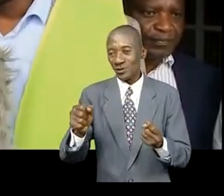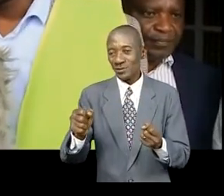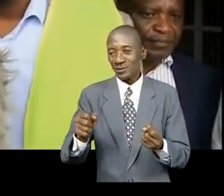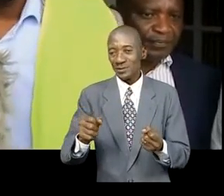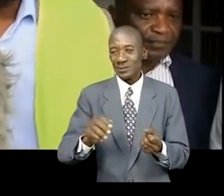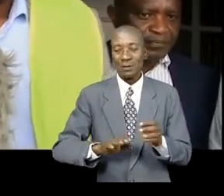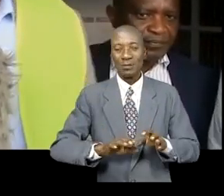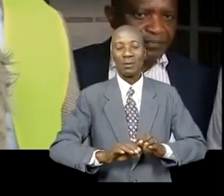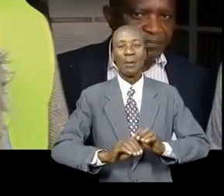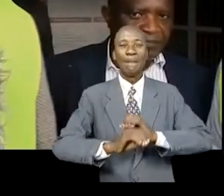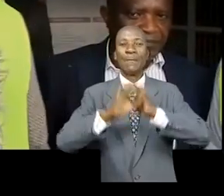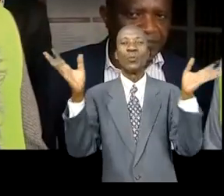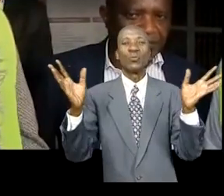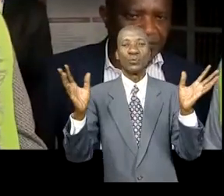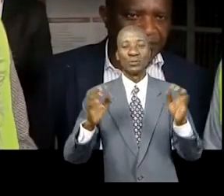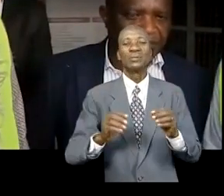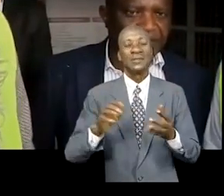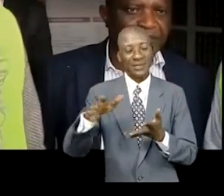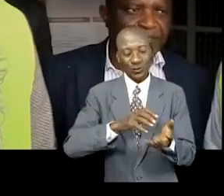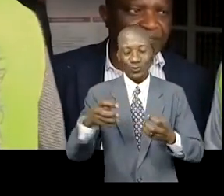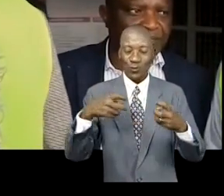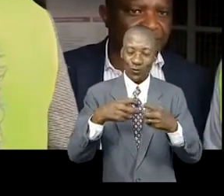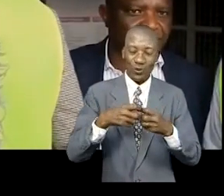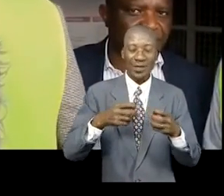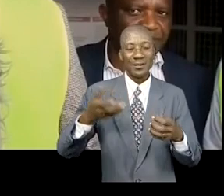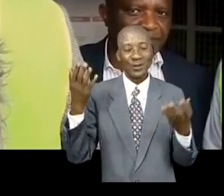Virunga Energy, de Sokodé,